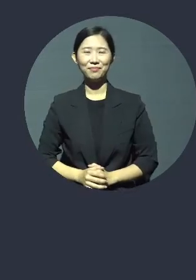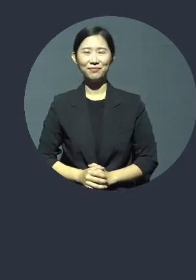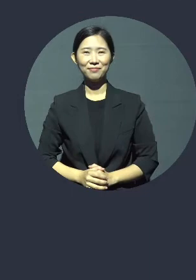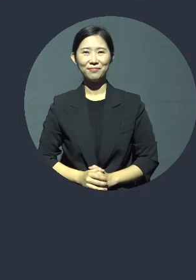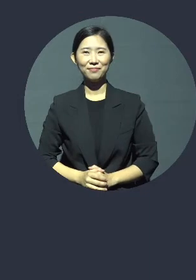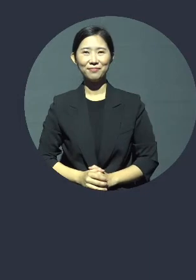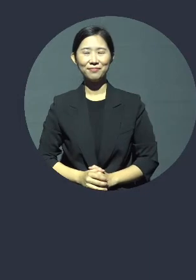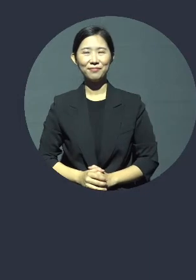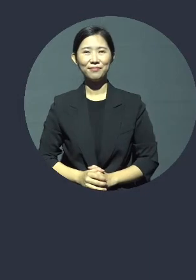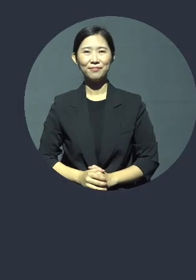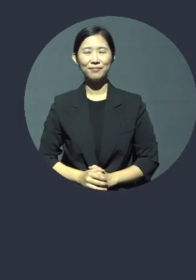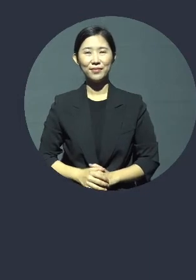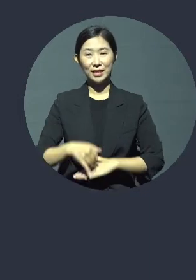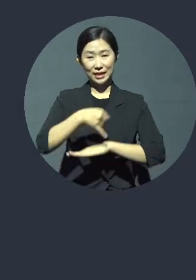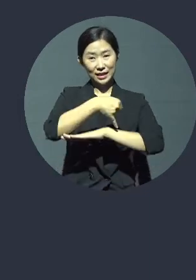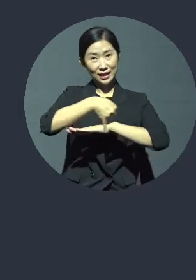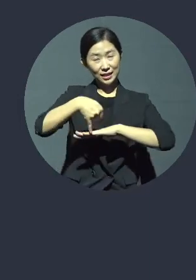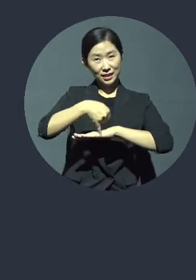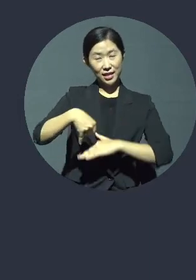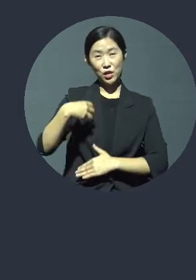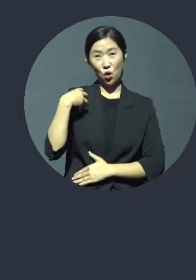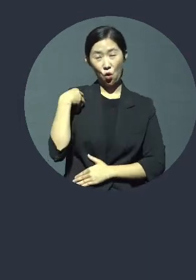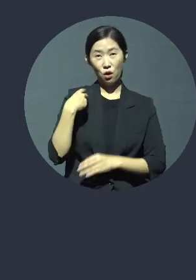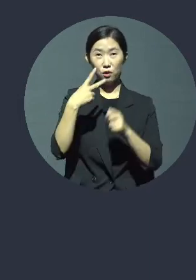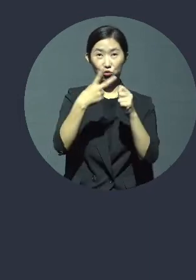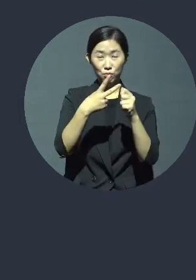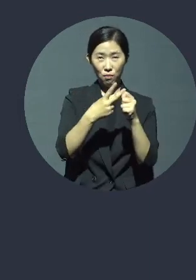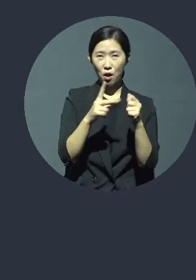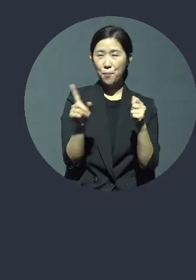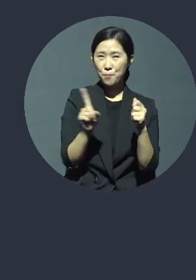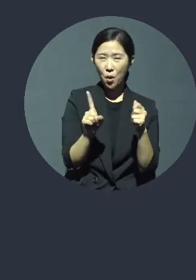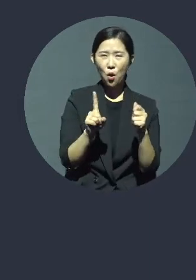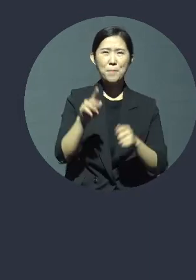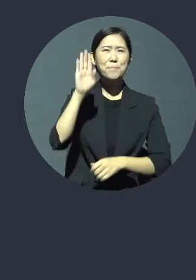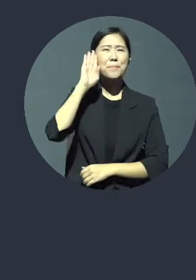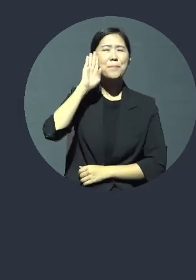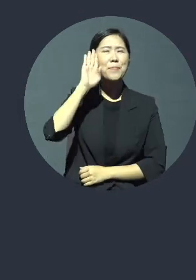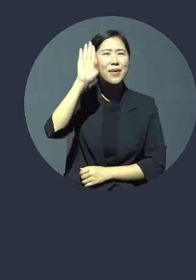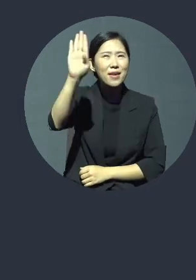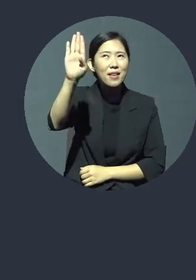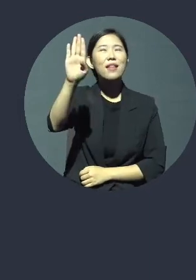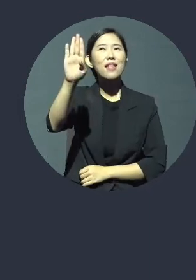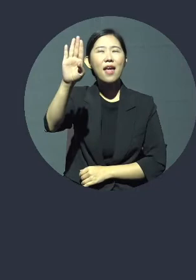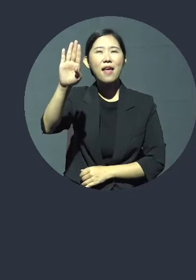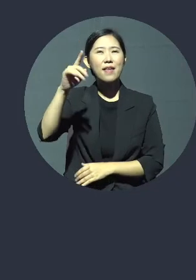디자이너의 두 번째 역할은 라이프스타일 중심의 미래 로드맵을 제시하는 것입니다.